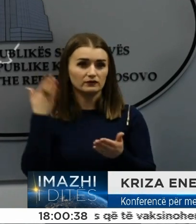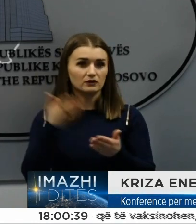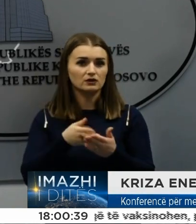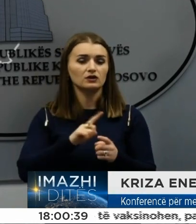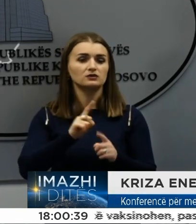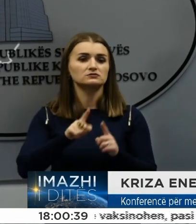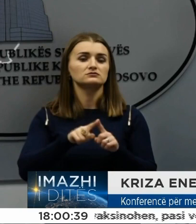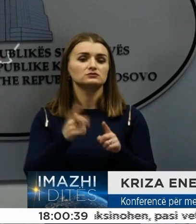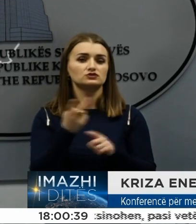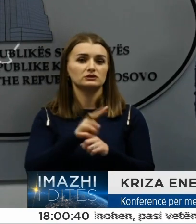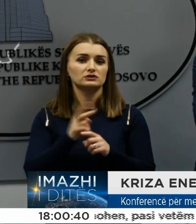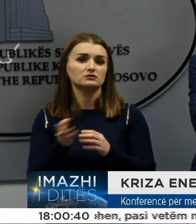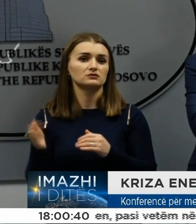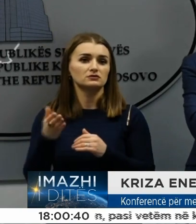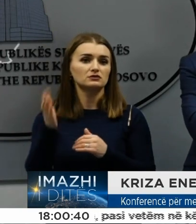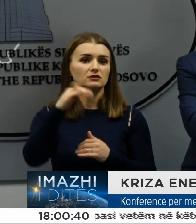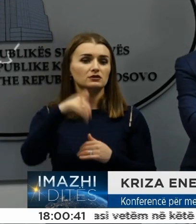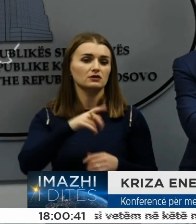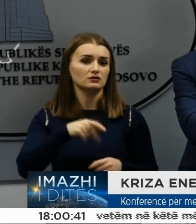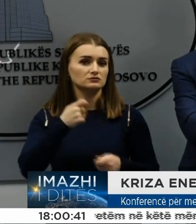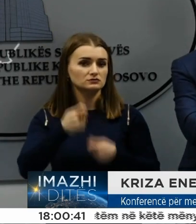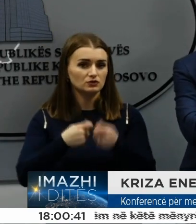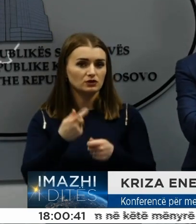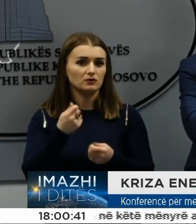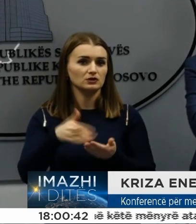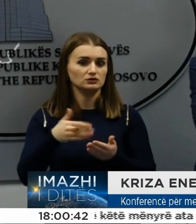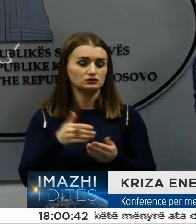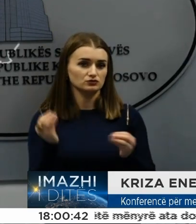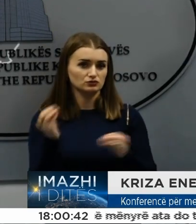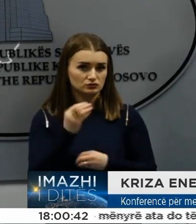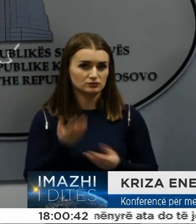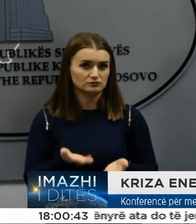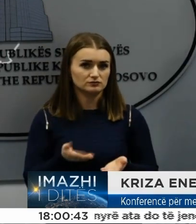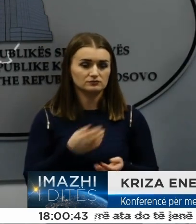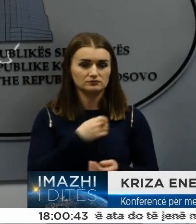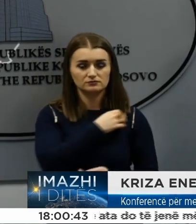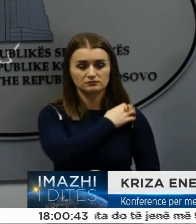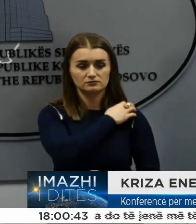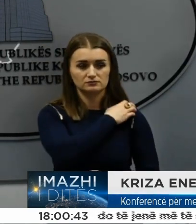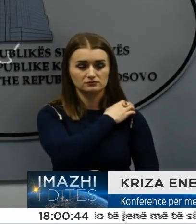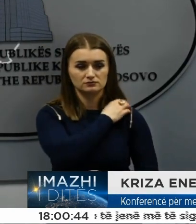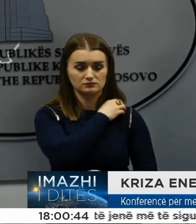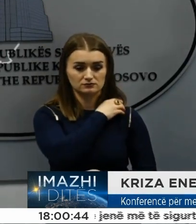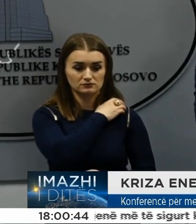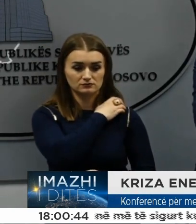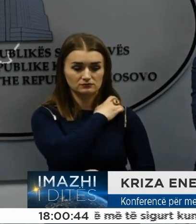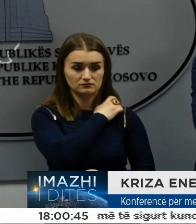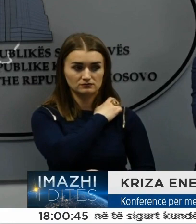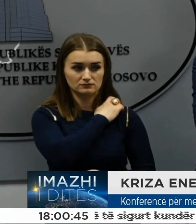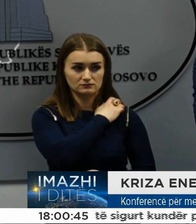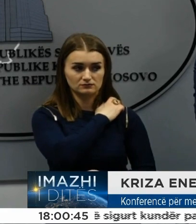shkakton edhe fytyt e ngushta, do të thonë pamundësitë kapaciteteve, po të njëjtën kohë edhe rrit koston e importit.